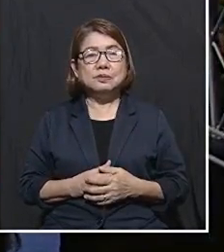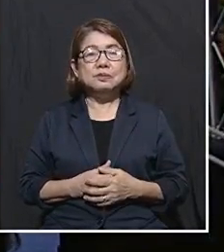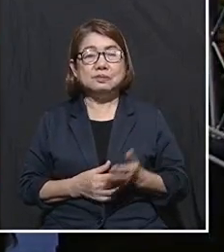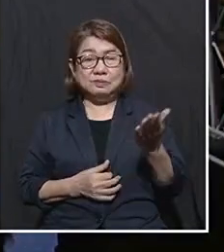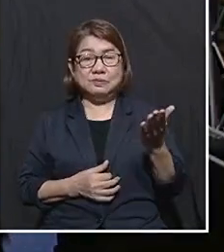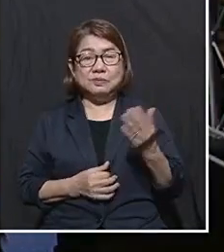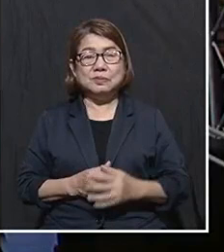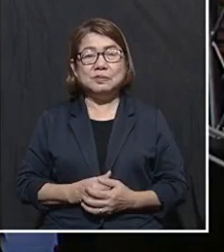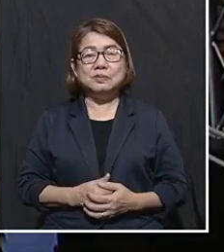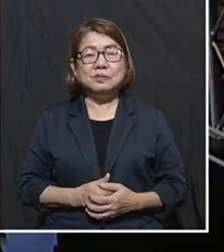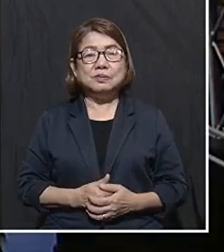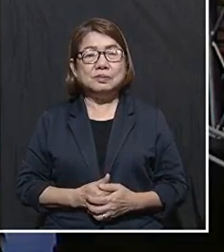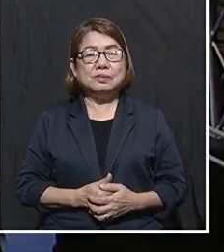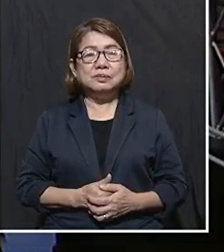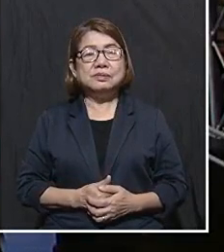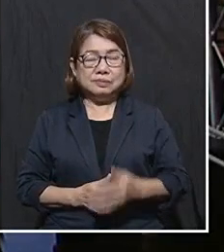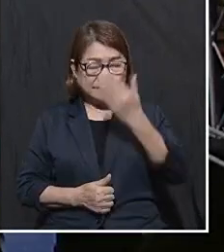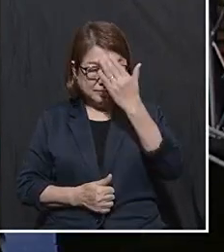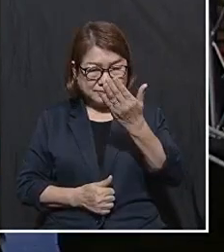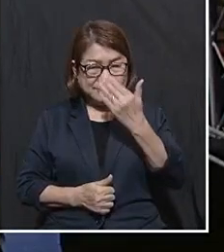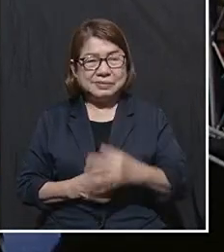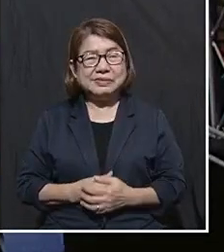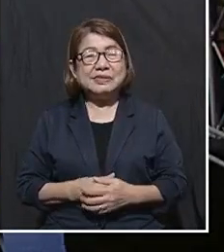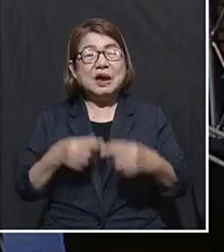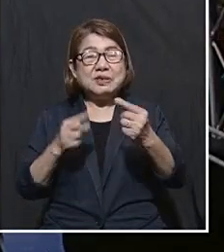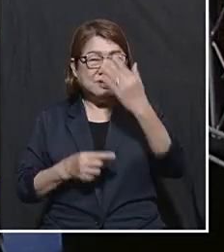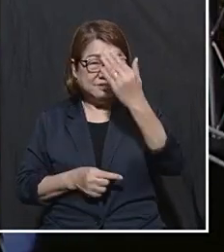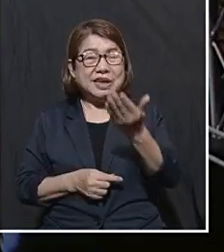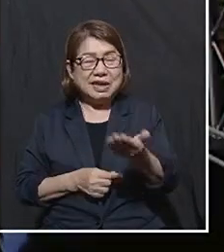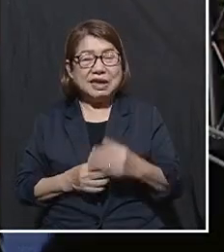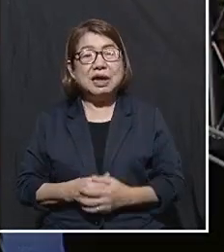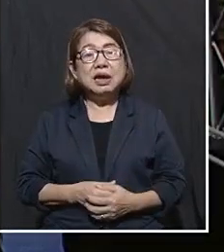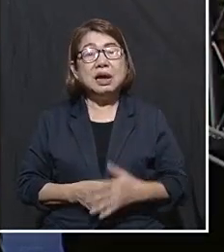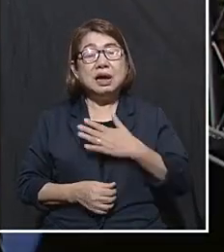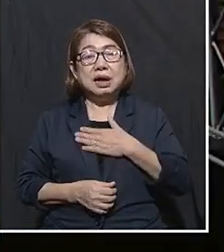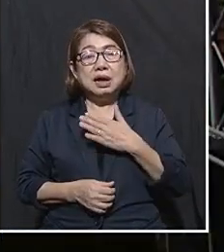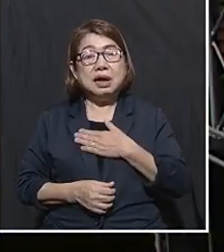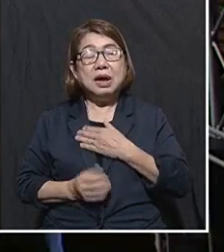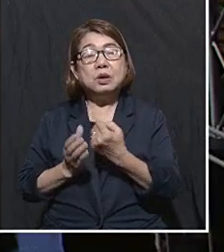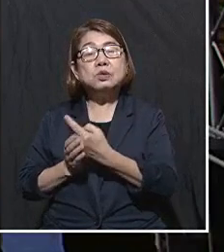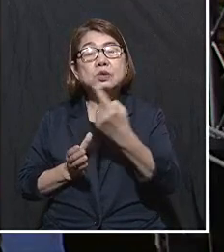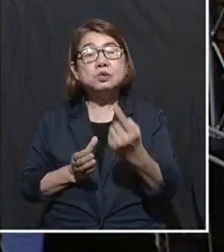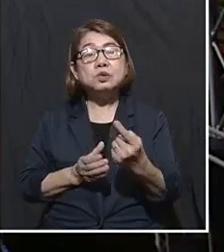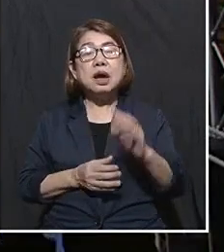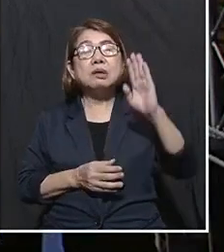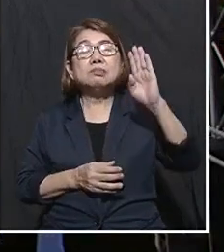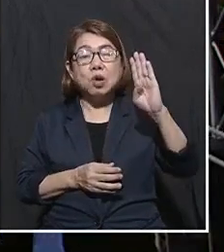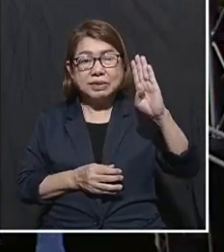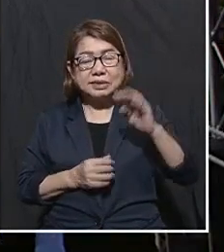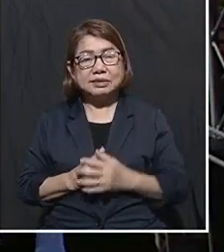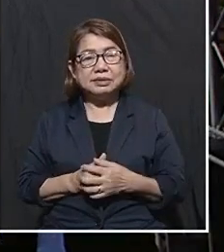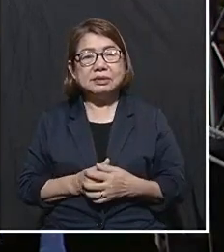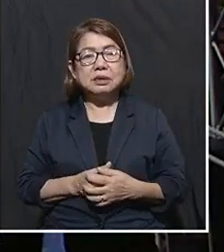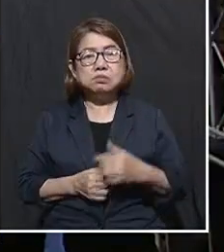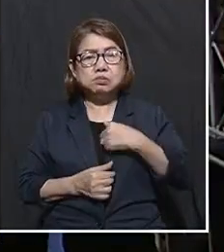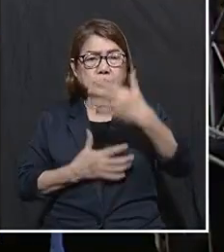เชิญเลยครับ สวัสดีครับ สวัสดีครับเชิญครับ วันนี้มาในฐานะตัวแทนของผู้ประกอบการแล้วกันนะครับ ครับ พอ